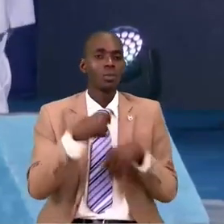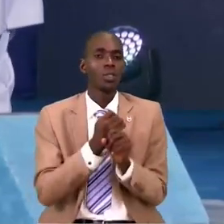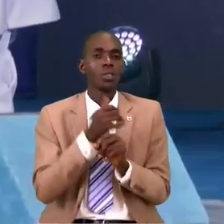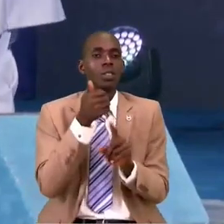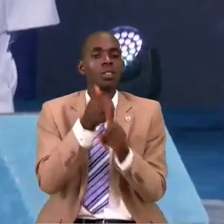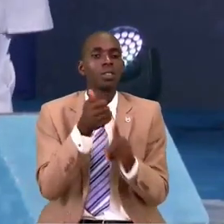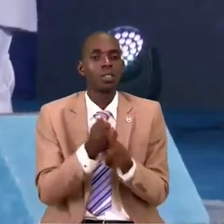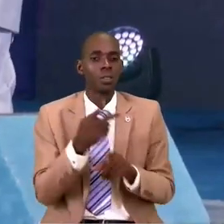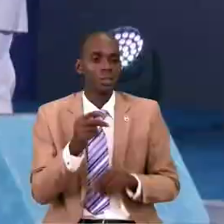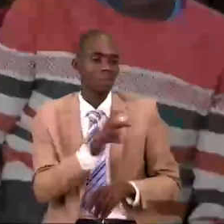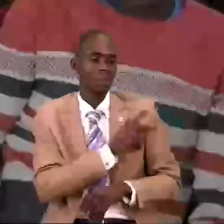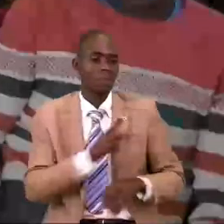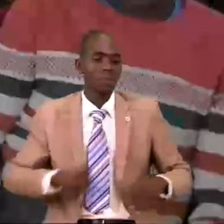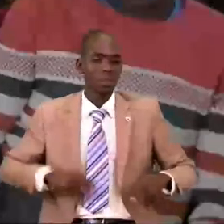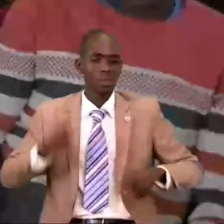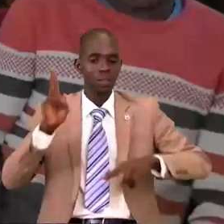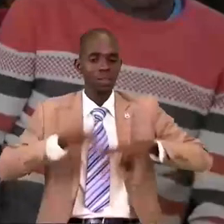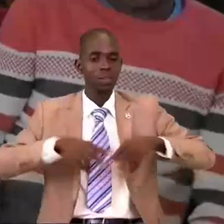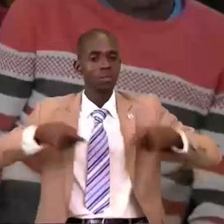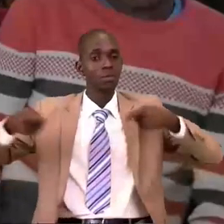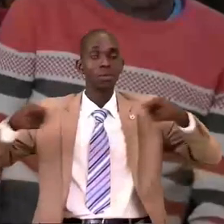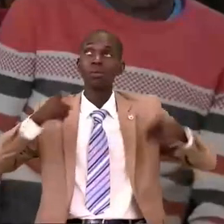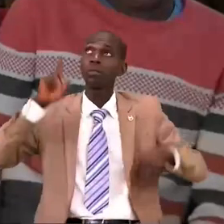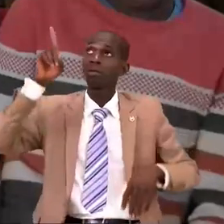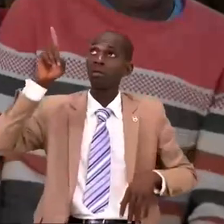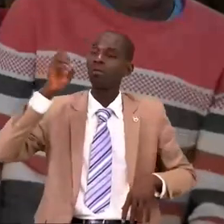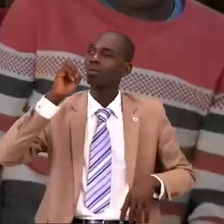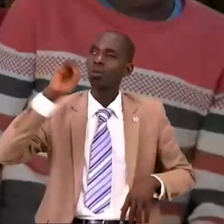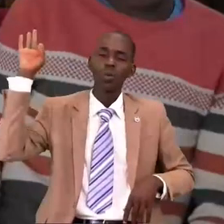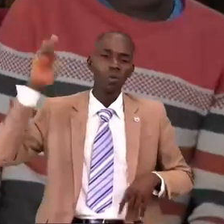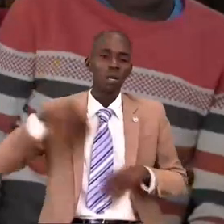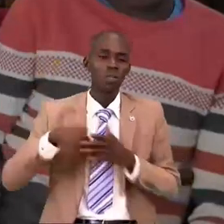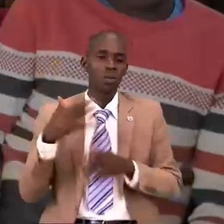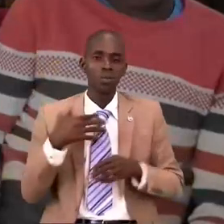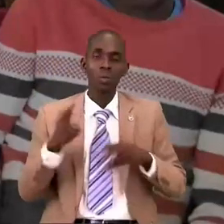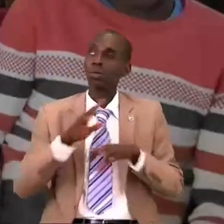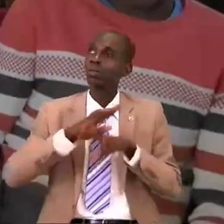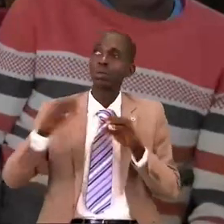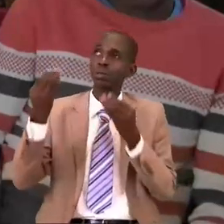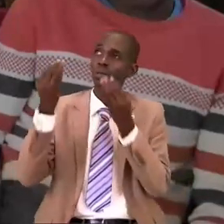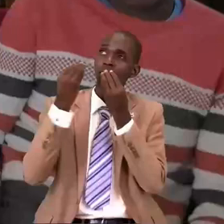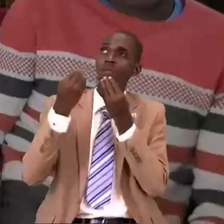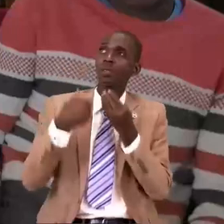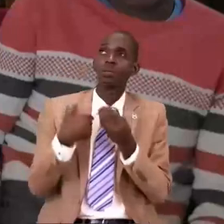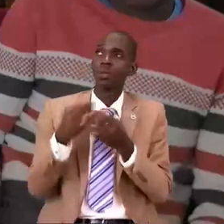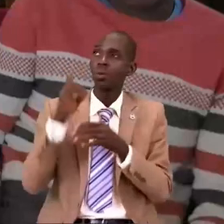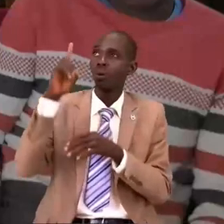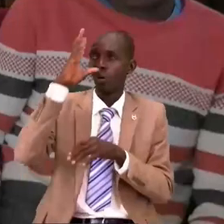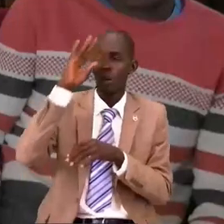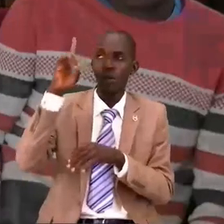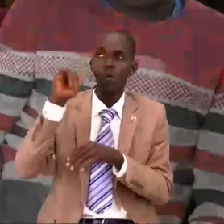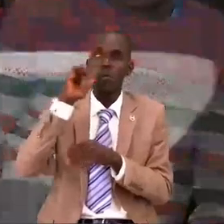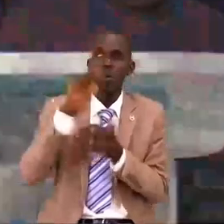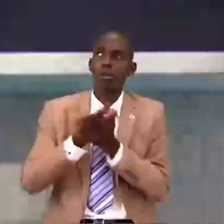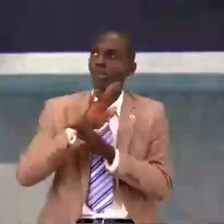le chemin, ne me dis pas un homme, une femme. Moi, je vais te dicter ce que nous devons croire.